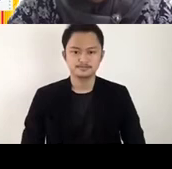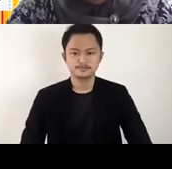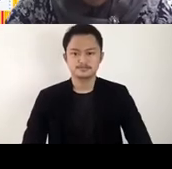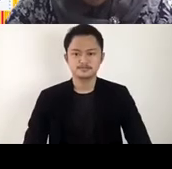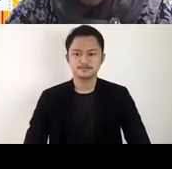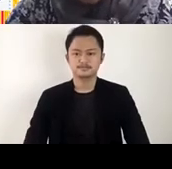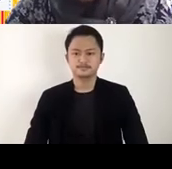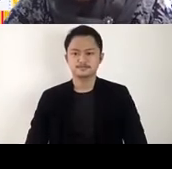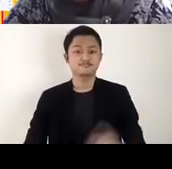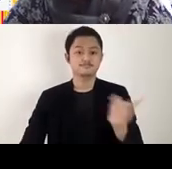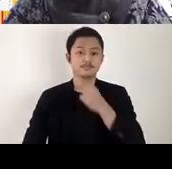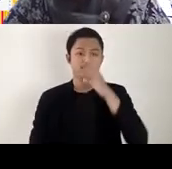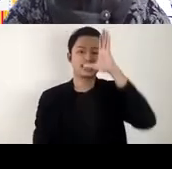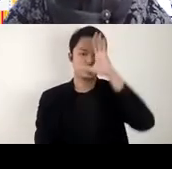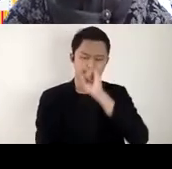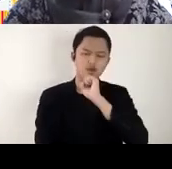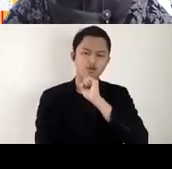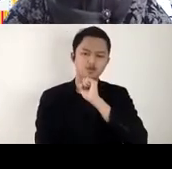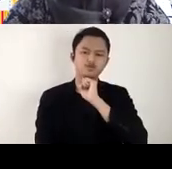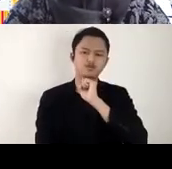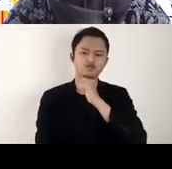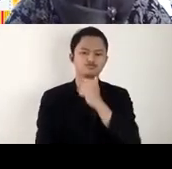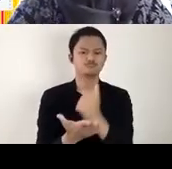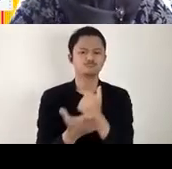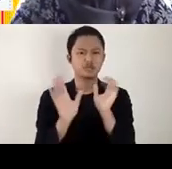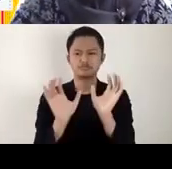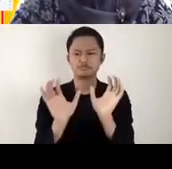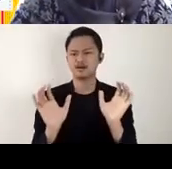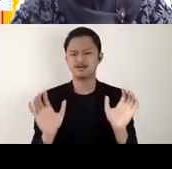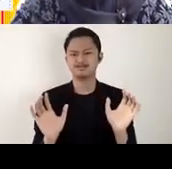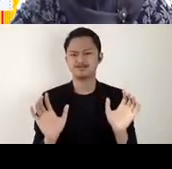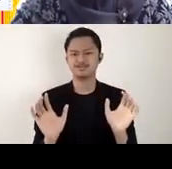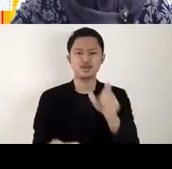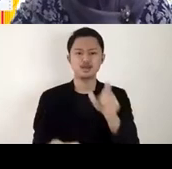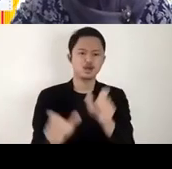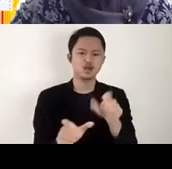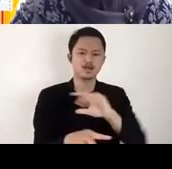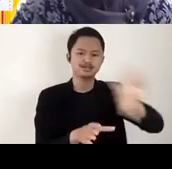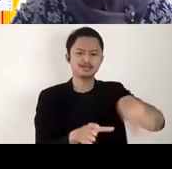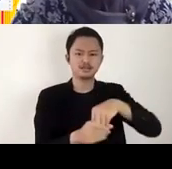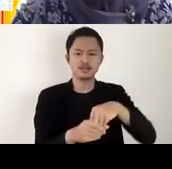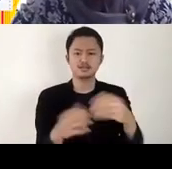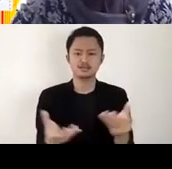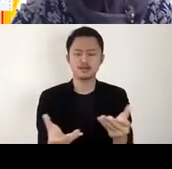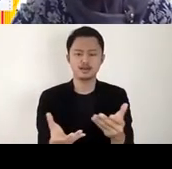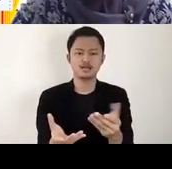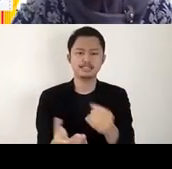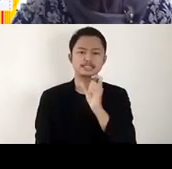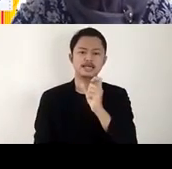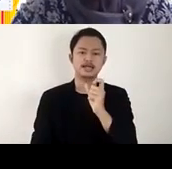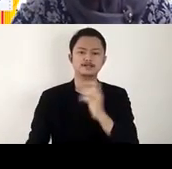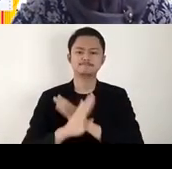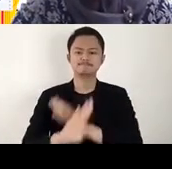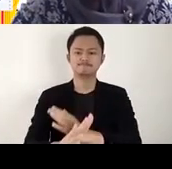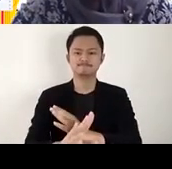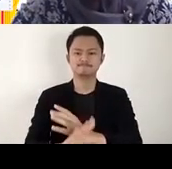sebagaimana kita ketahui bahwa memang cukup banyak sebenarnya aktor-aktor yang terlibat dalam dalam upaya pencegahan maupun